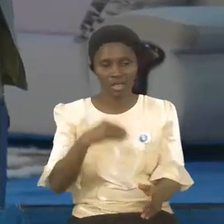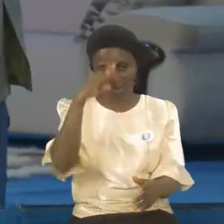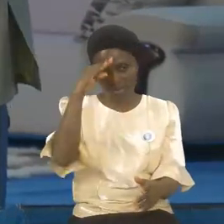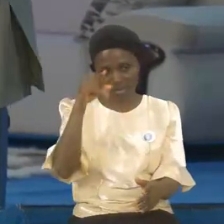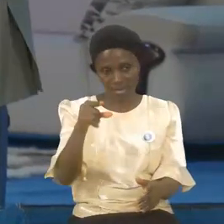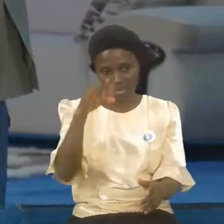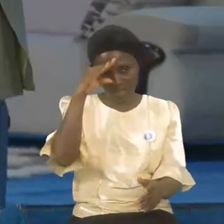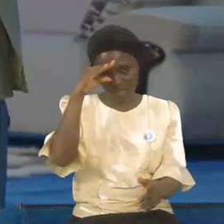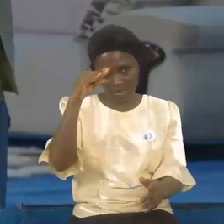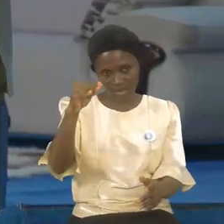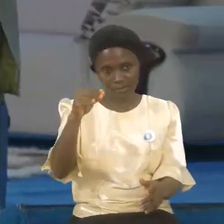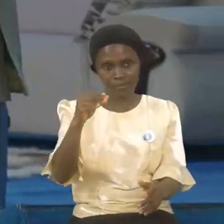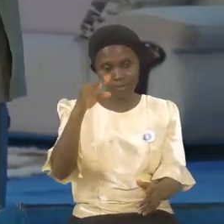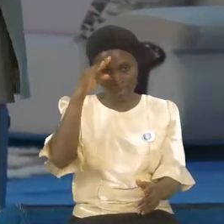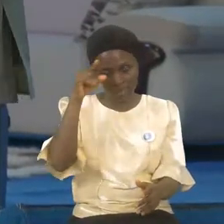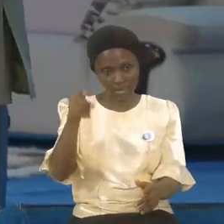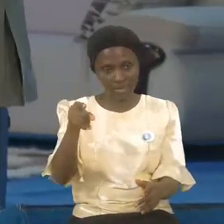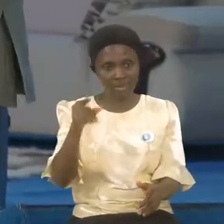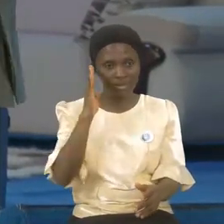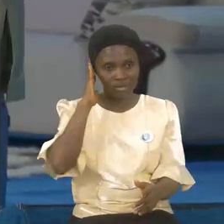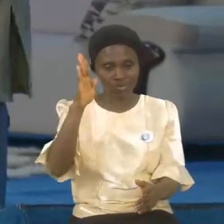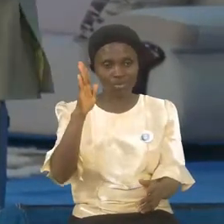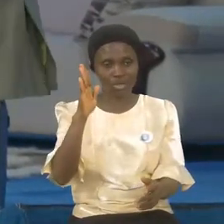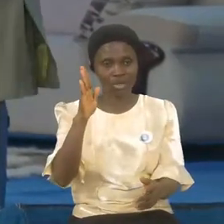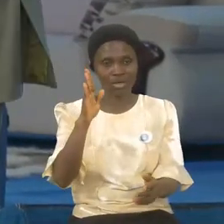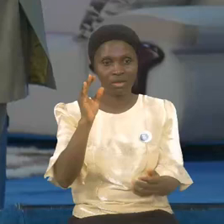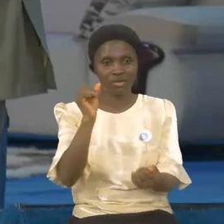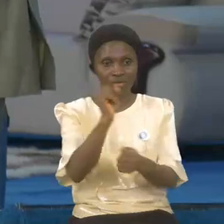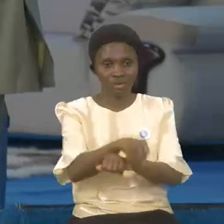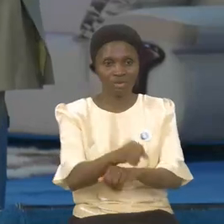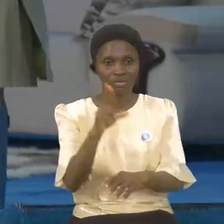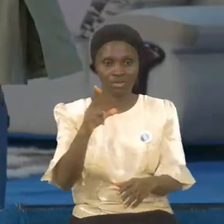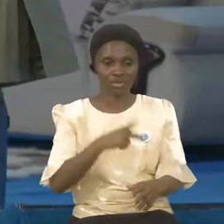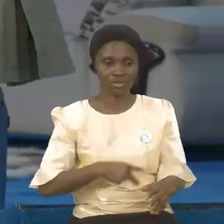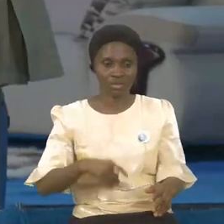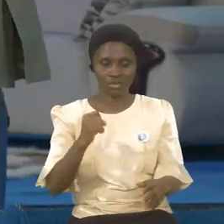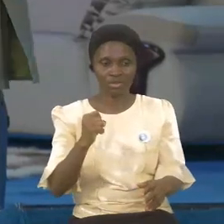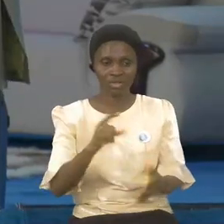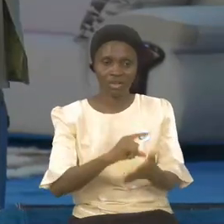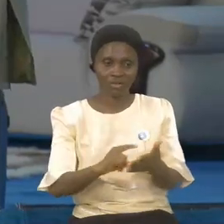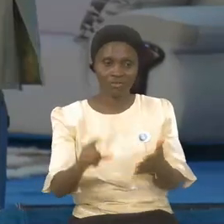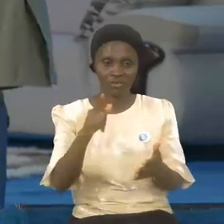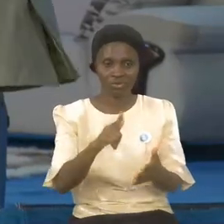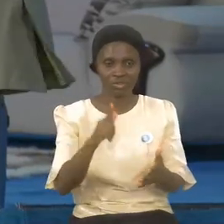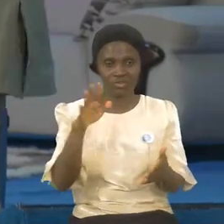baissera 3 rois versez 25